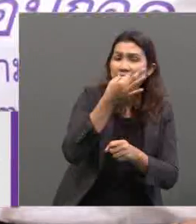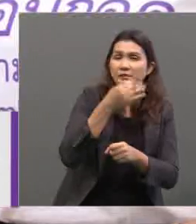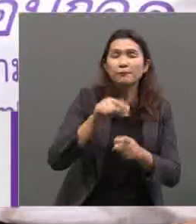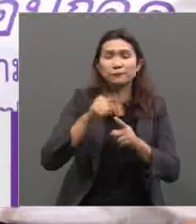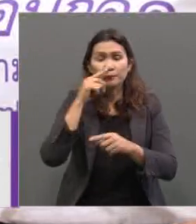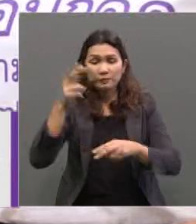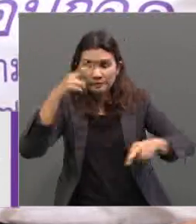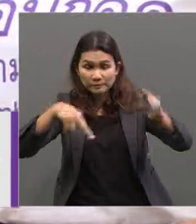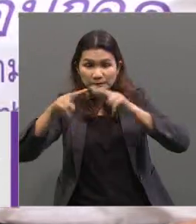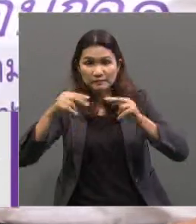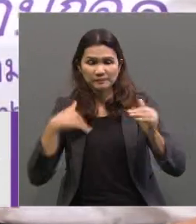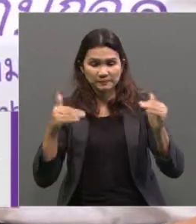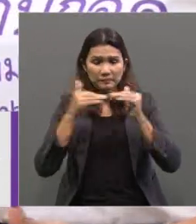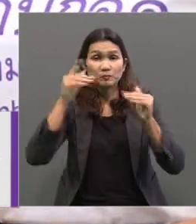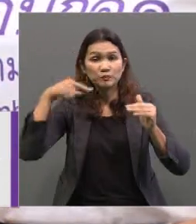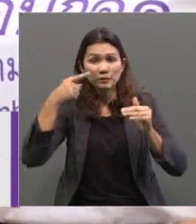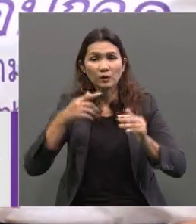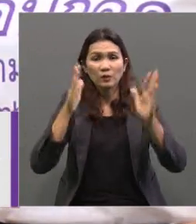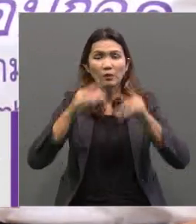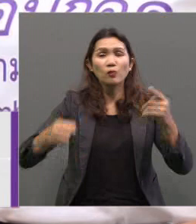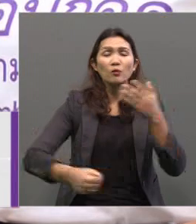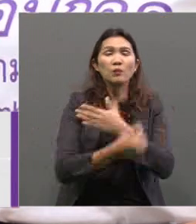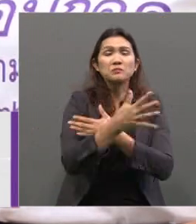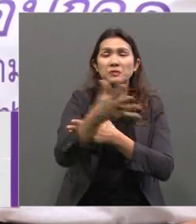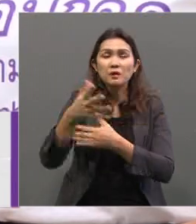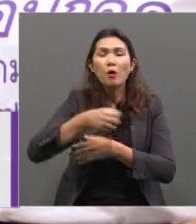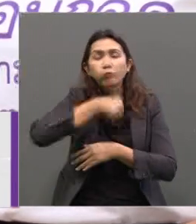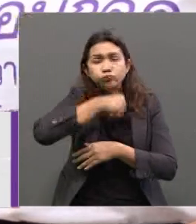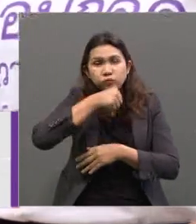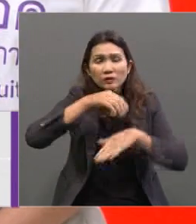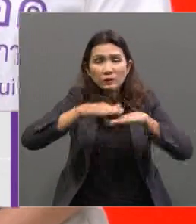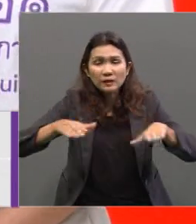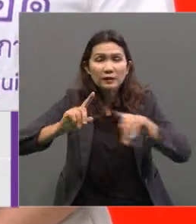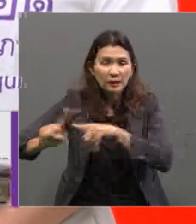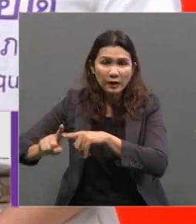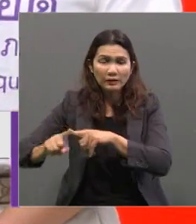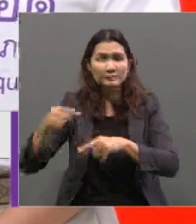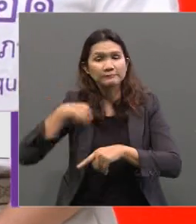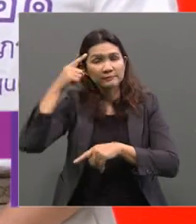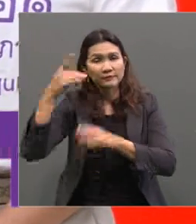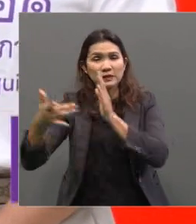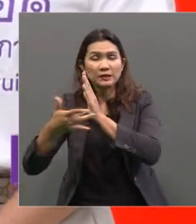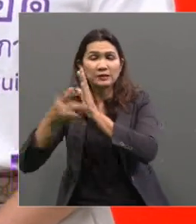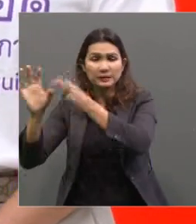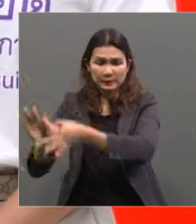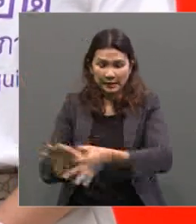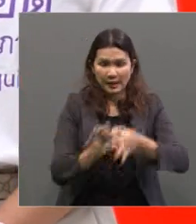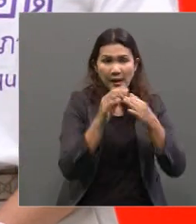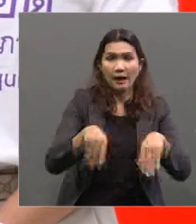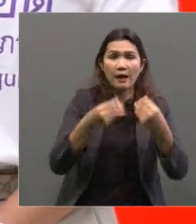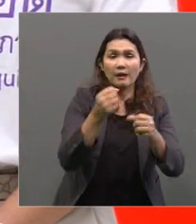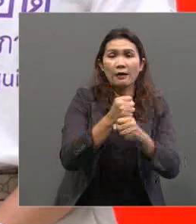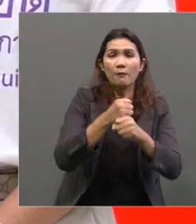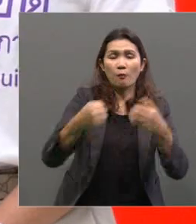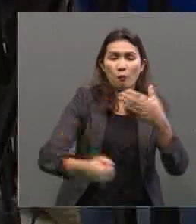การดูแลปกป้องสิทธิสตรีผู้ด้อยโอกาสผู้พิการและผู้สูงอายุครับโดยจะนำเทคโนโลยีมาใช้เพื่อสร้างโอกาสให้ทุกคน